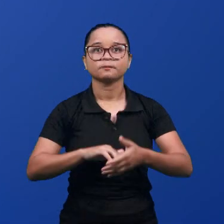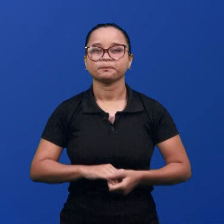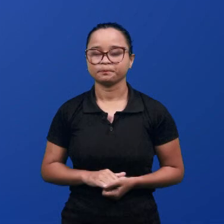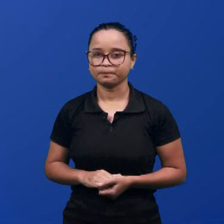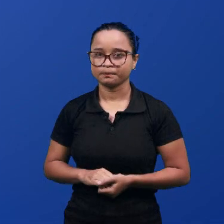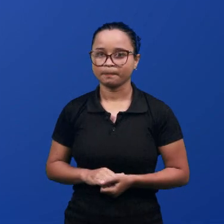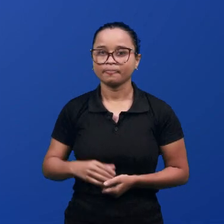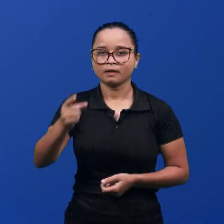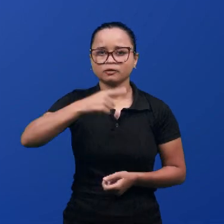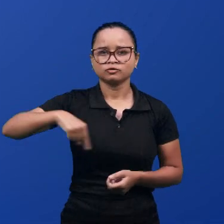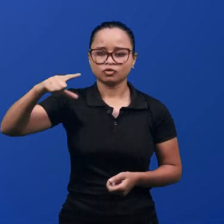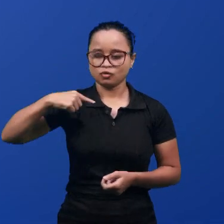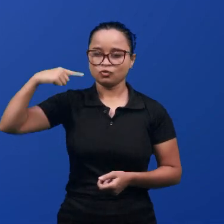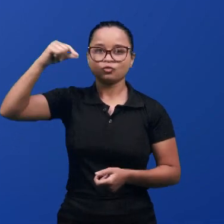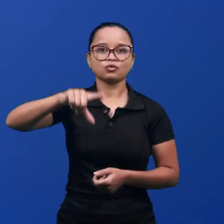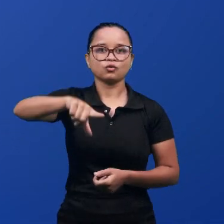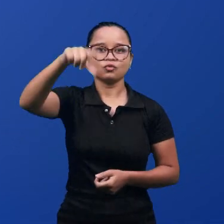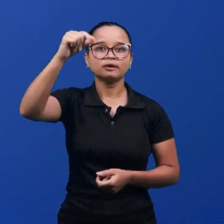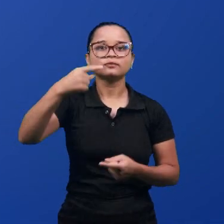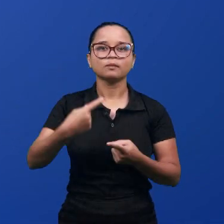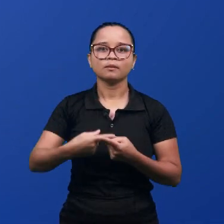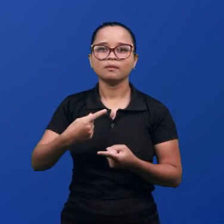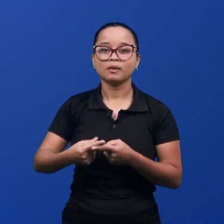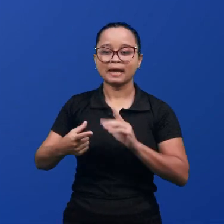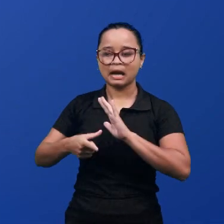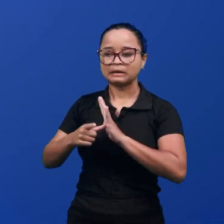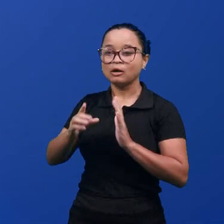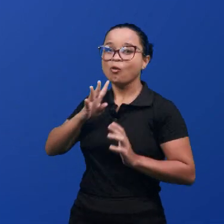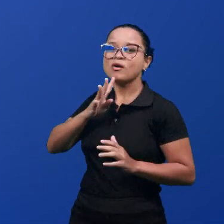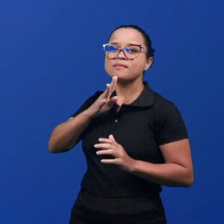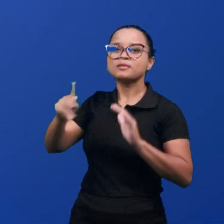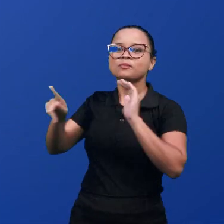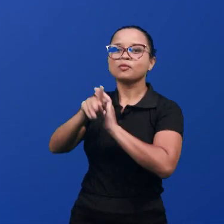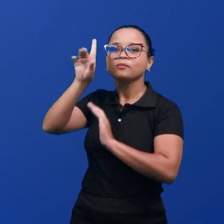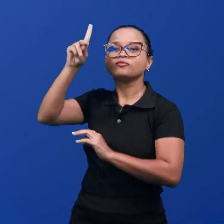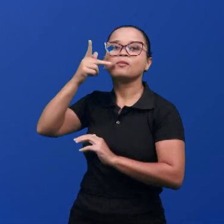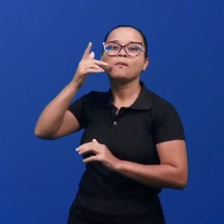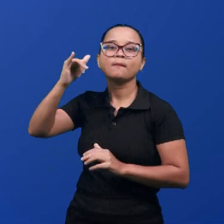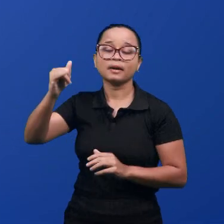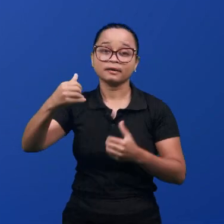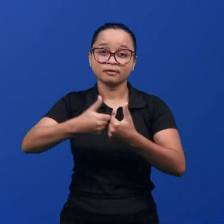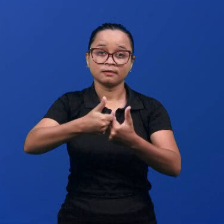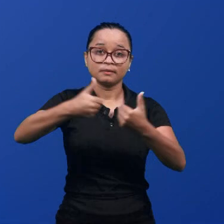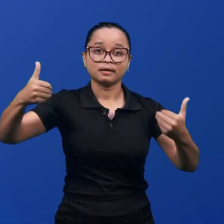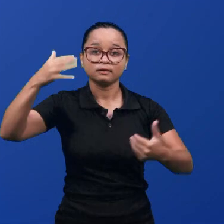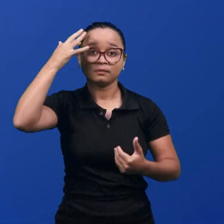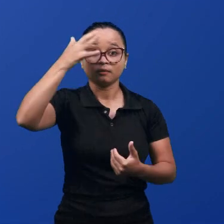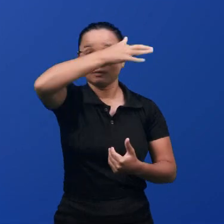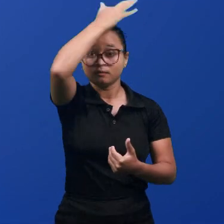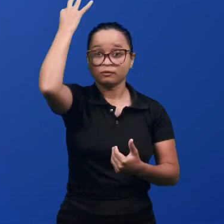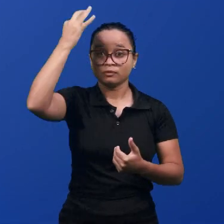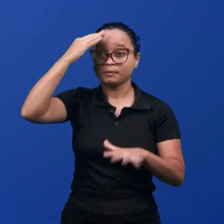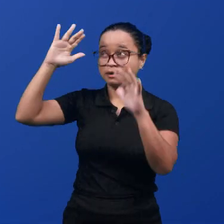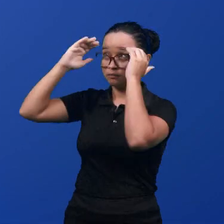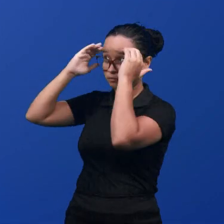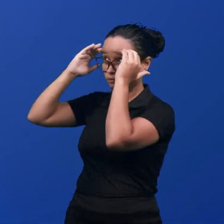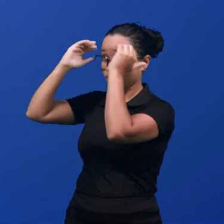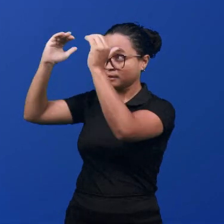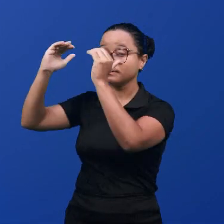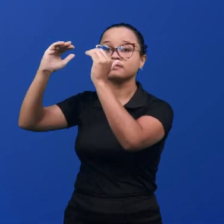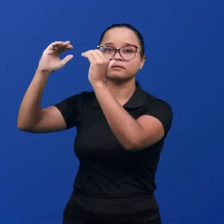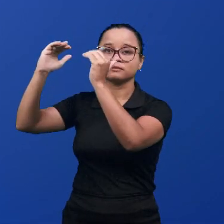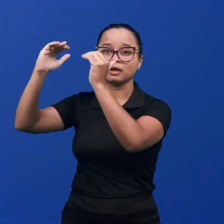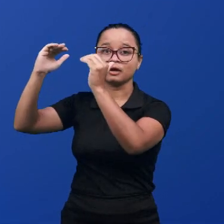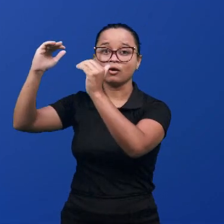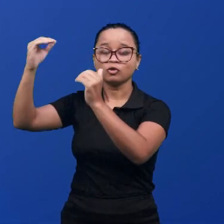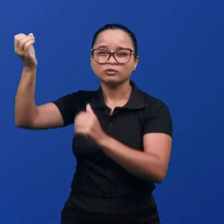chapitre 1, verset 2, qui nous dit « Élu selon la préscience de Dieu le Père en sanctification de l'Esprit, pour